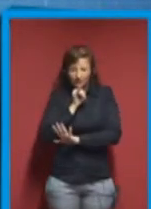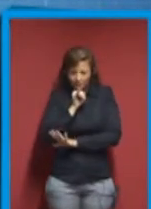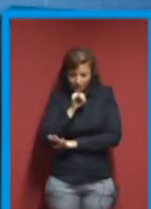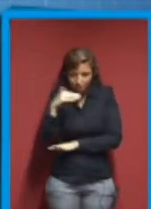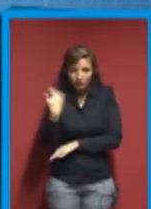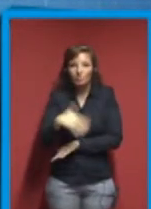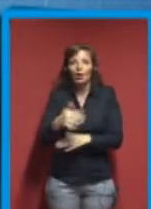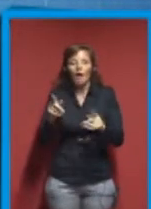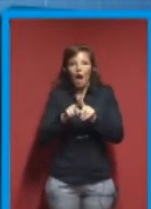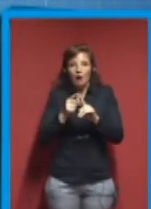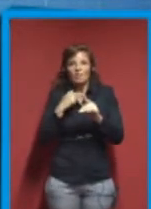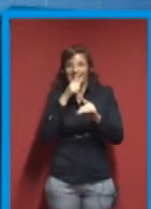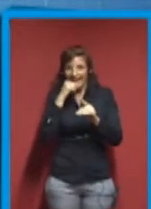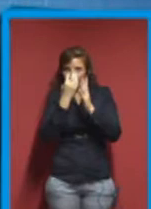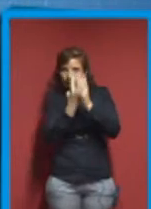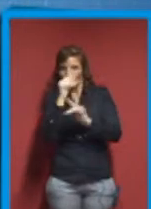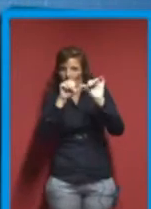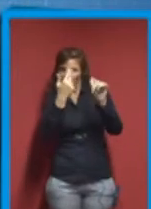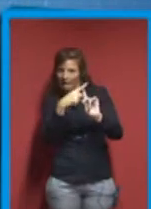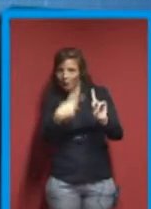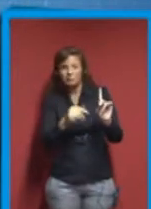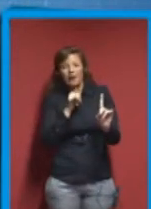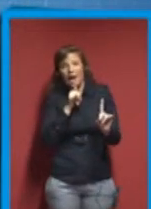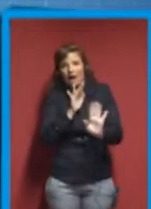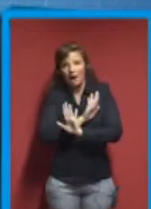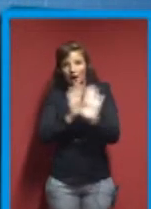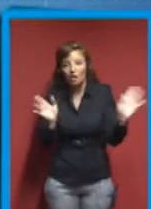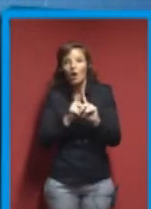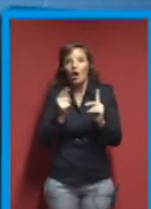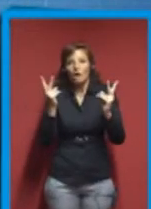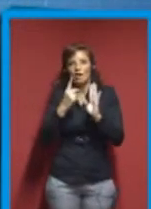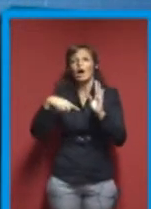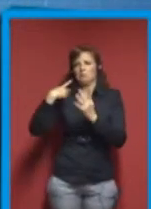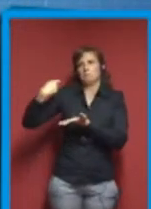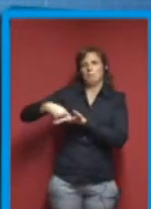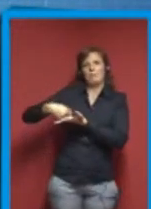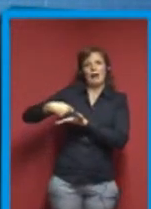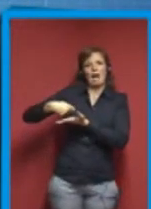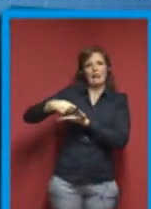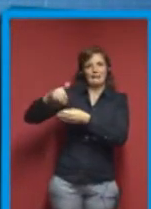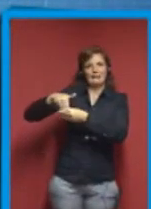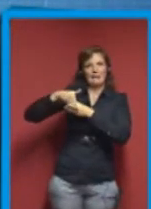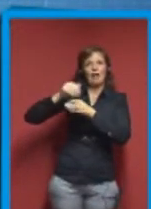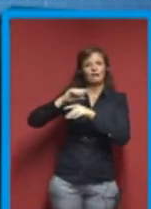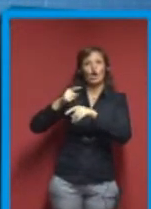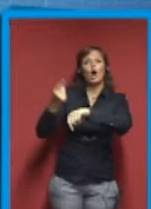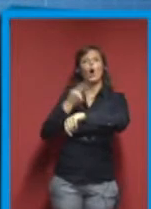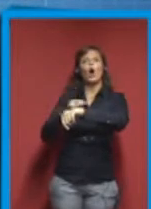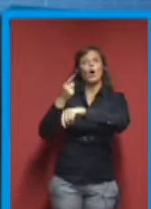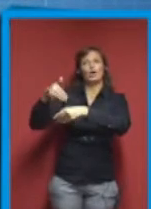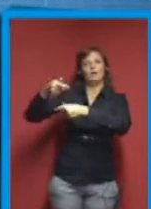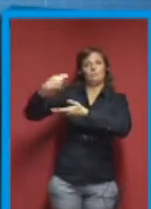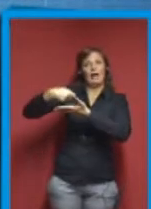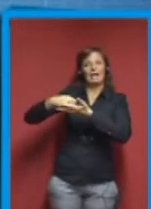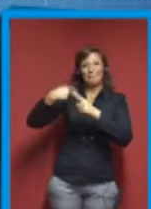costoso per creare questi modelli. Noi venivamo pagati allora per poter utilizzare anche questo